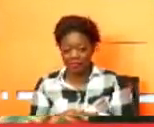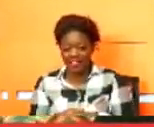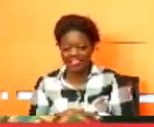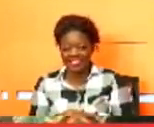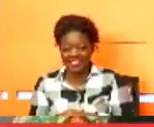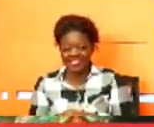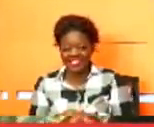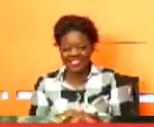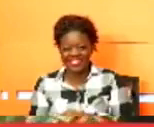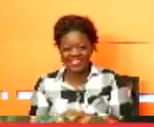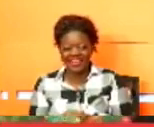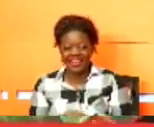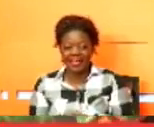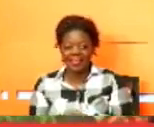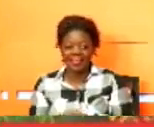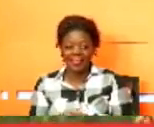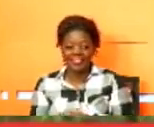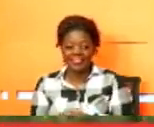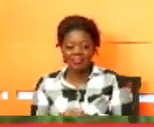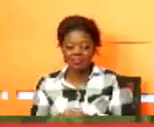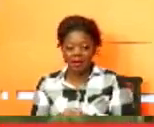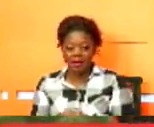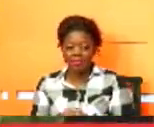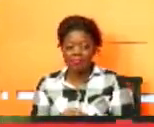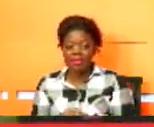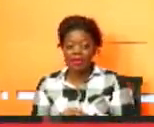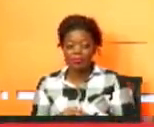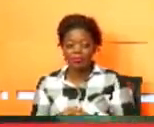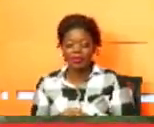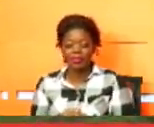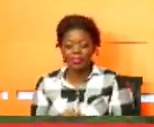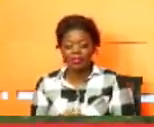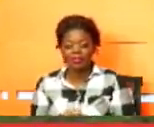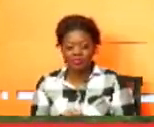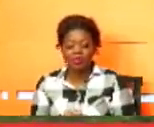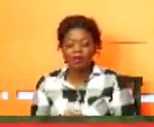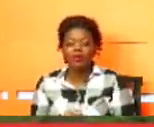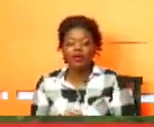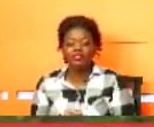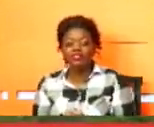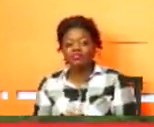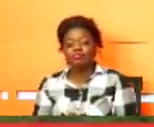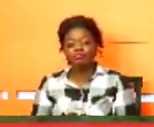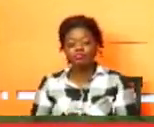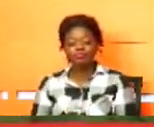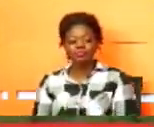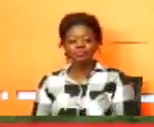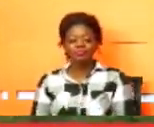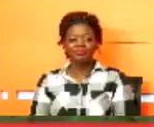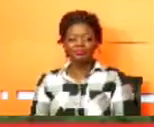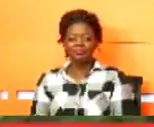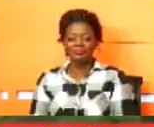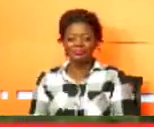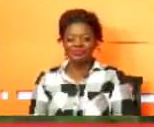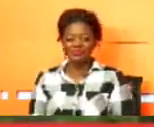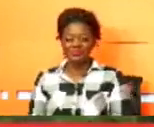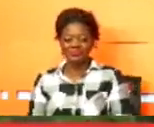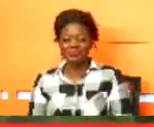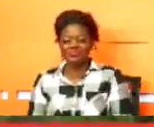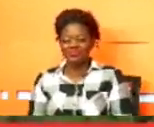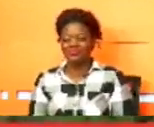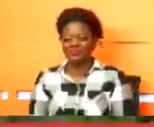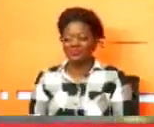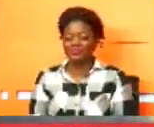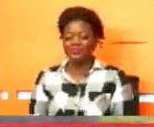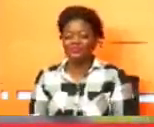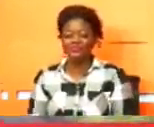chale sato. Atoli ya kwezi samanyi. Najina asena katana kanya na mkowu. Mbubuzi mbubu. Nunga teori ni vijia